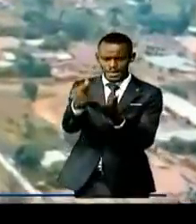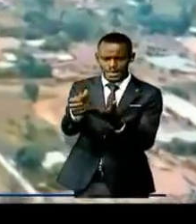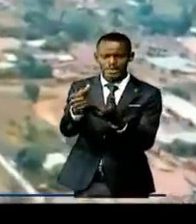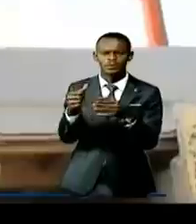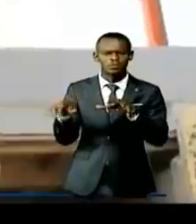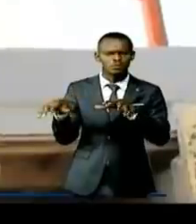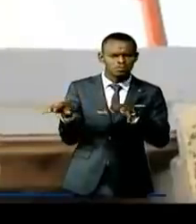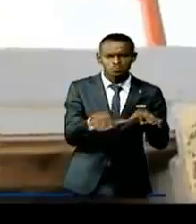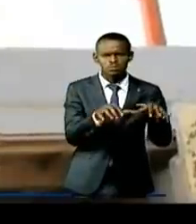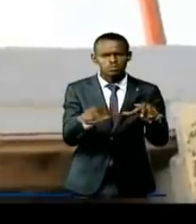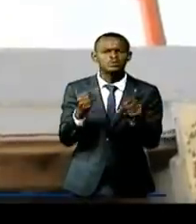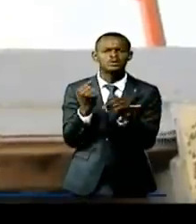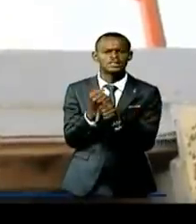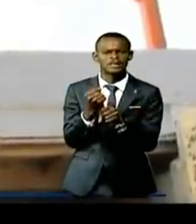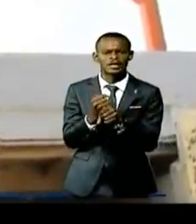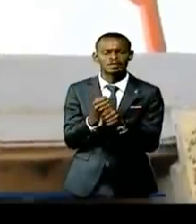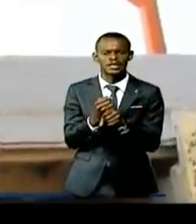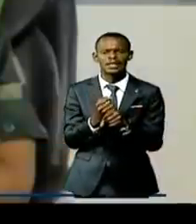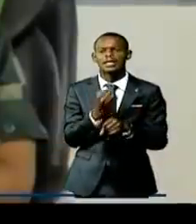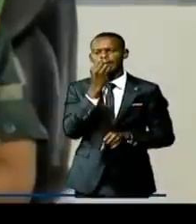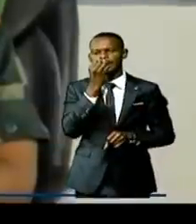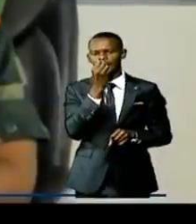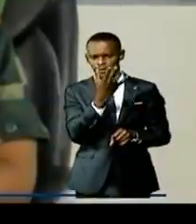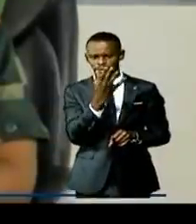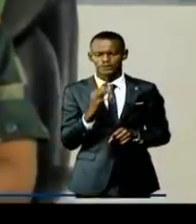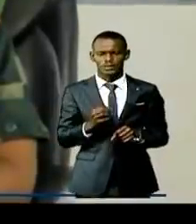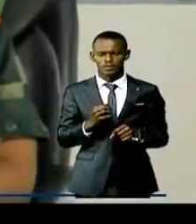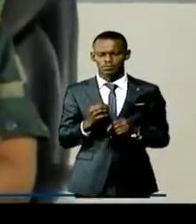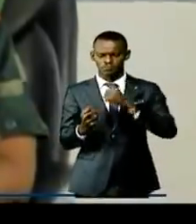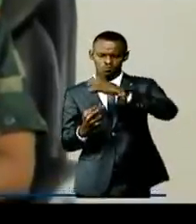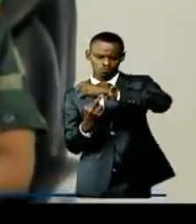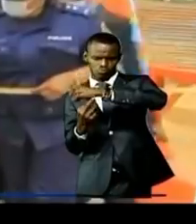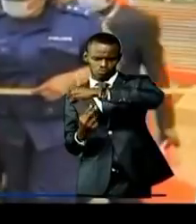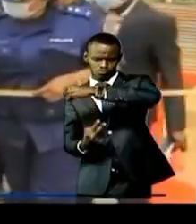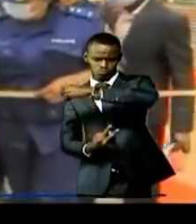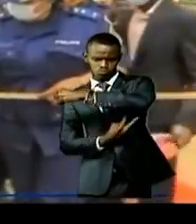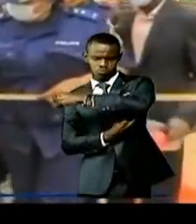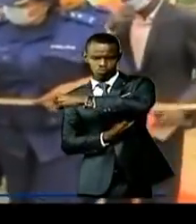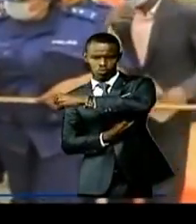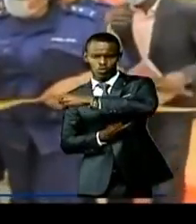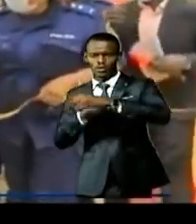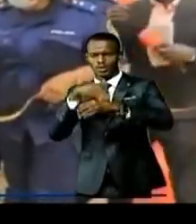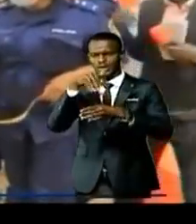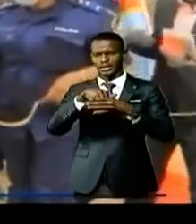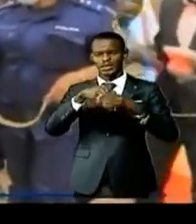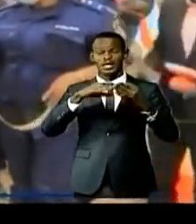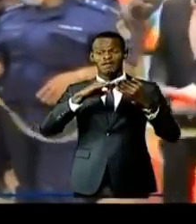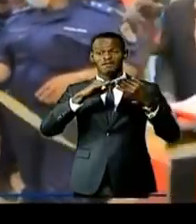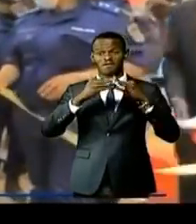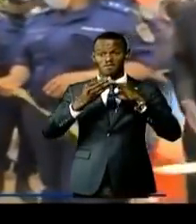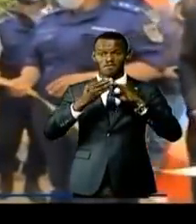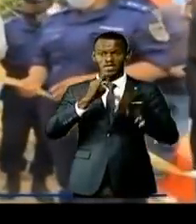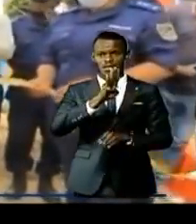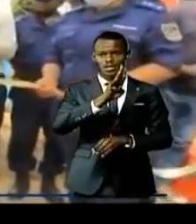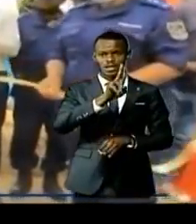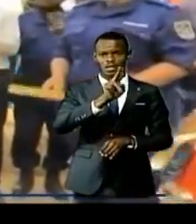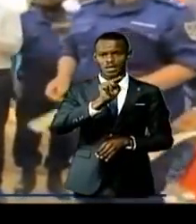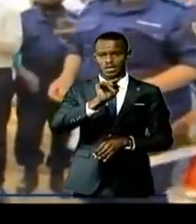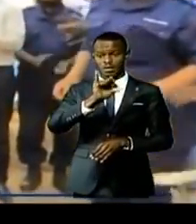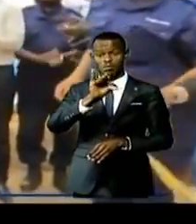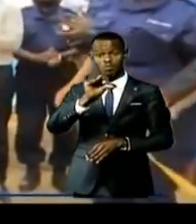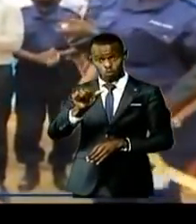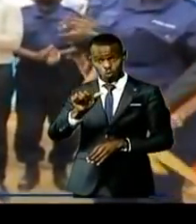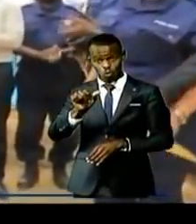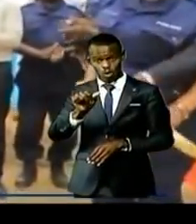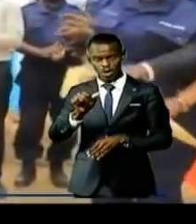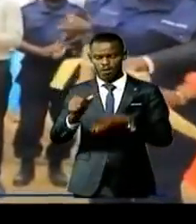Bounia, reconstruit sur financement du gouverneur militaire de l'Ituri, a été inauguré ce jeudi. Preuve du sens élevé